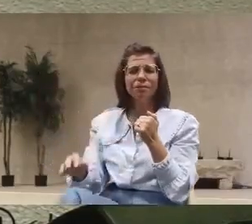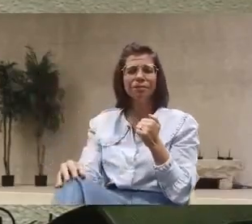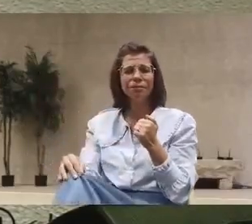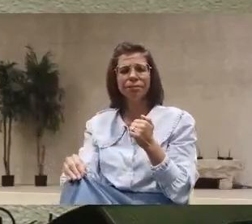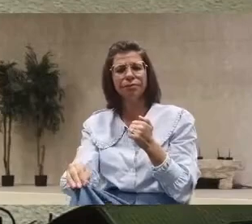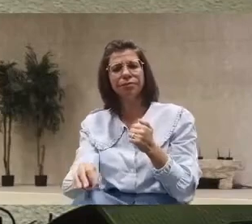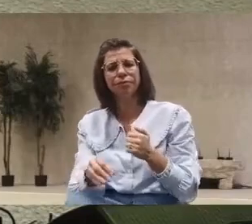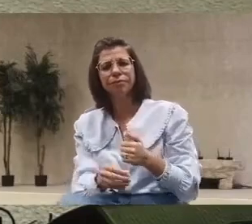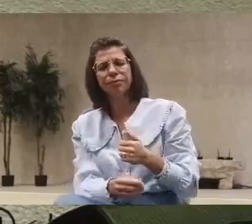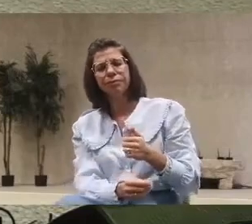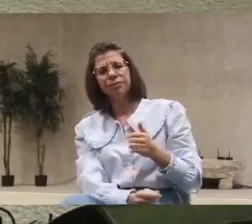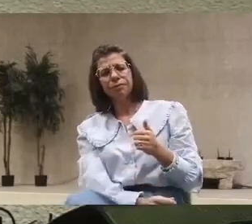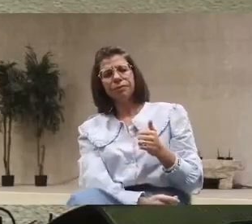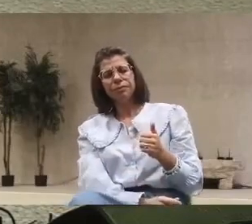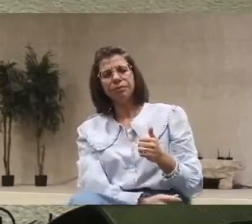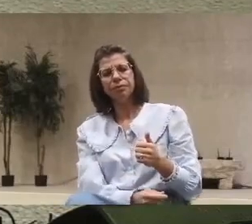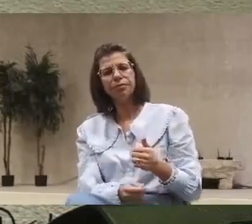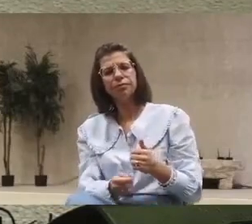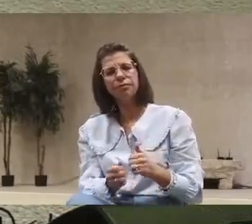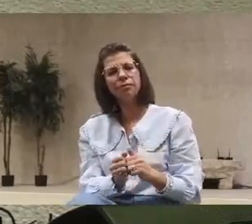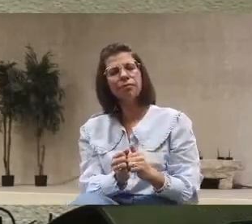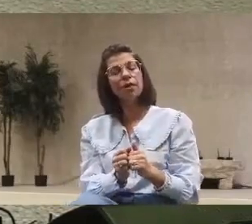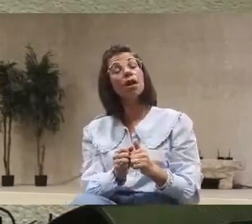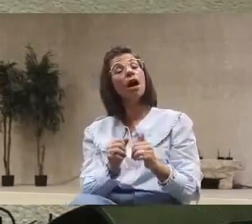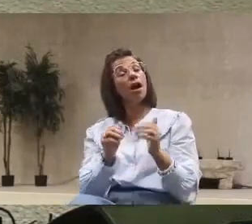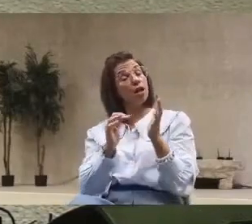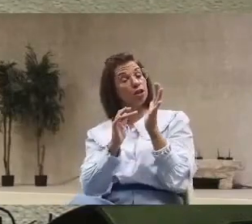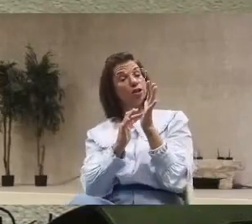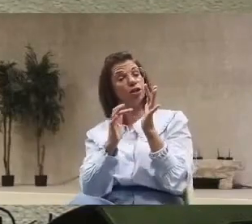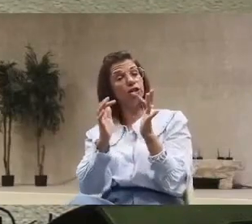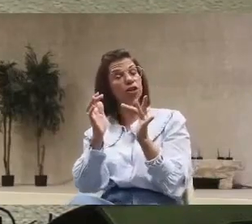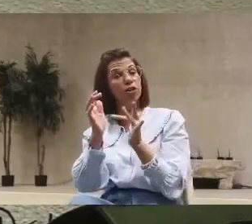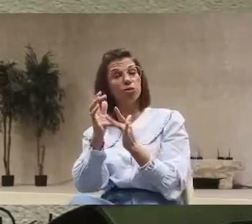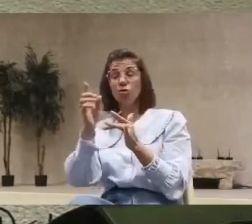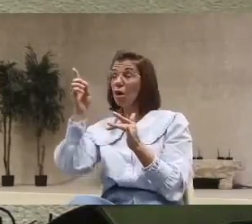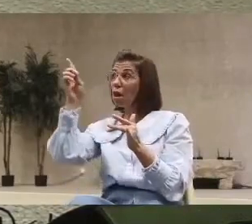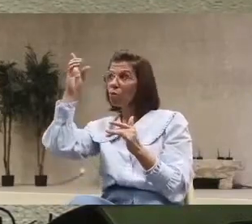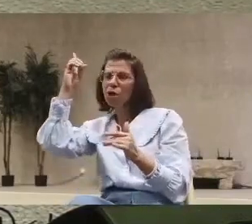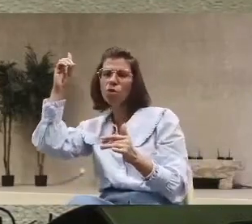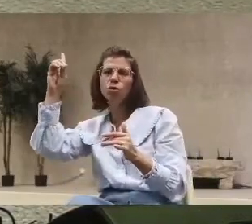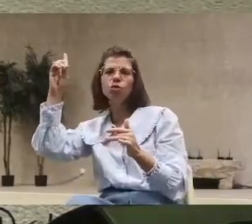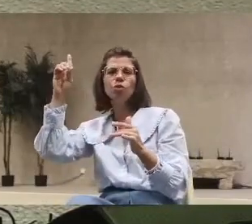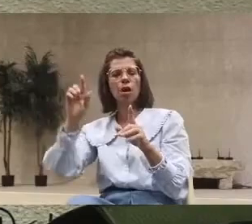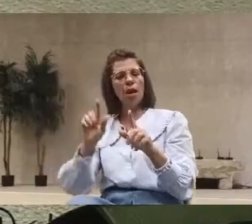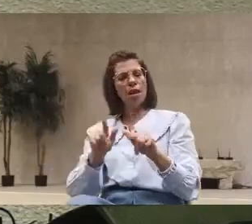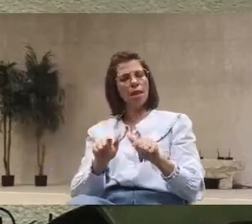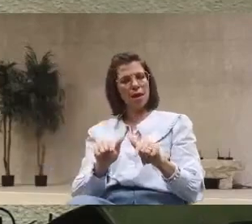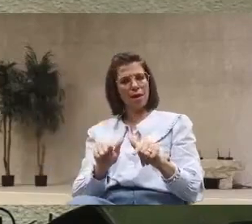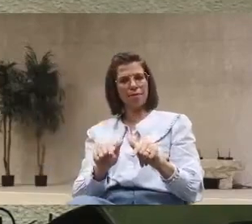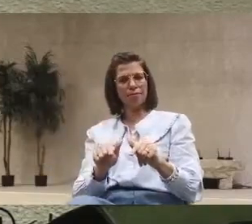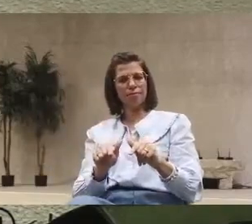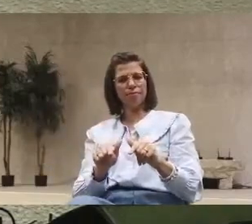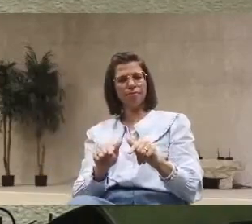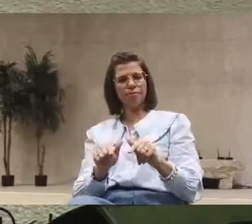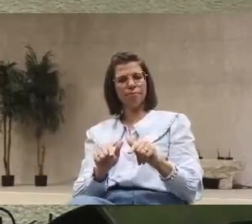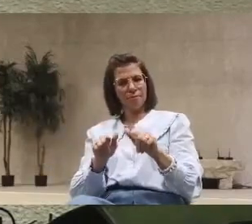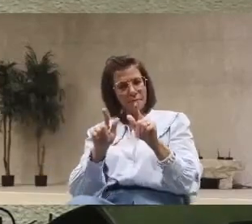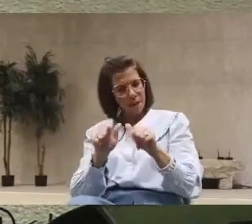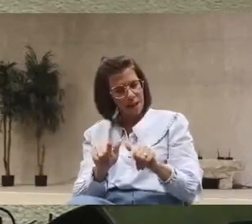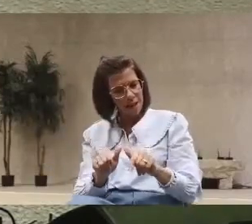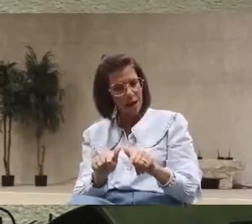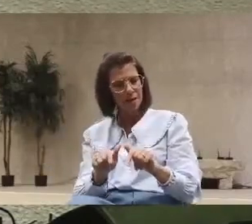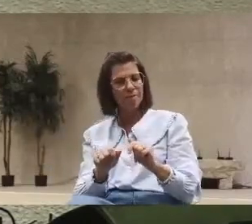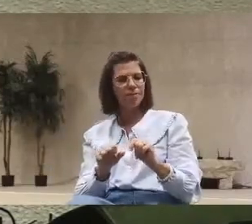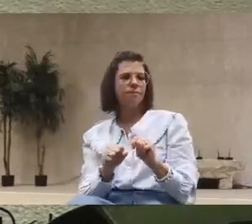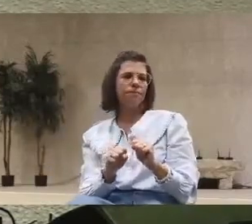voudra Jésus il est le Dieu je suis vous savez que plus que jamais plus qu'elle révivalise dit